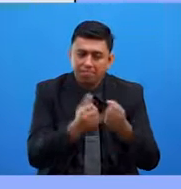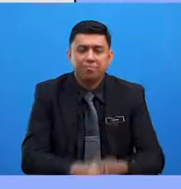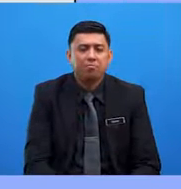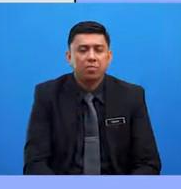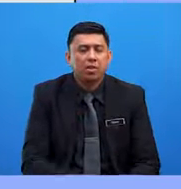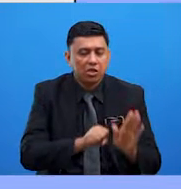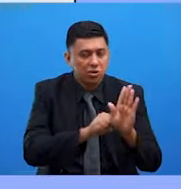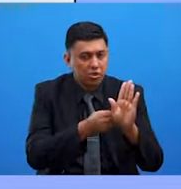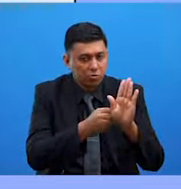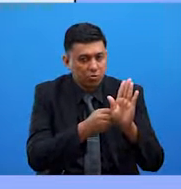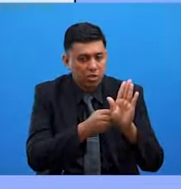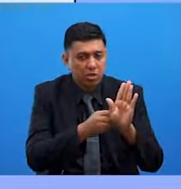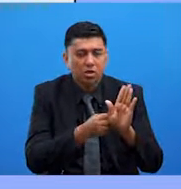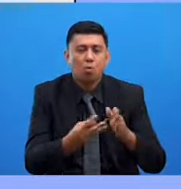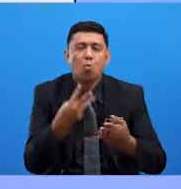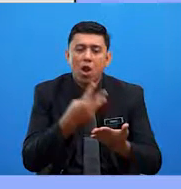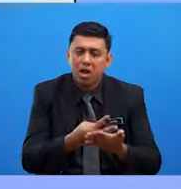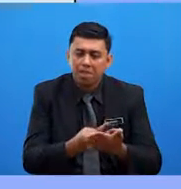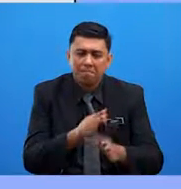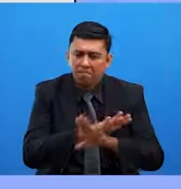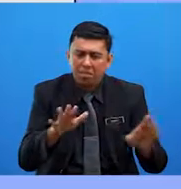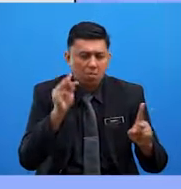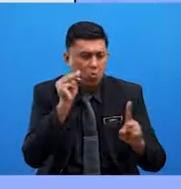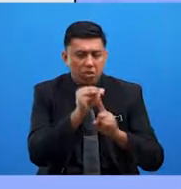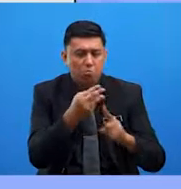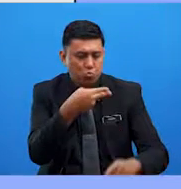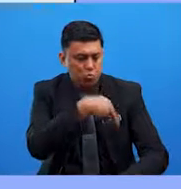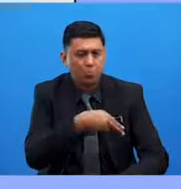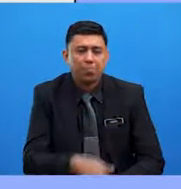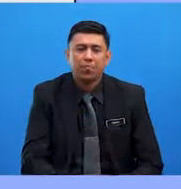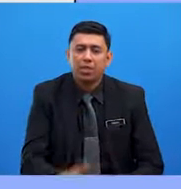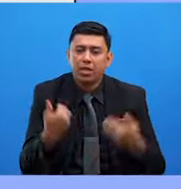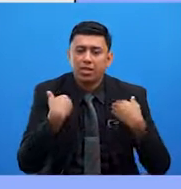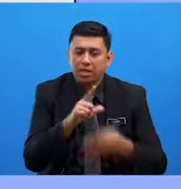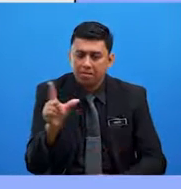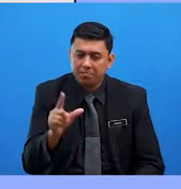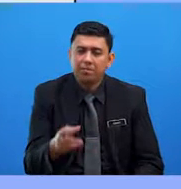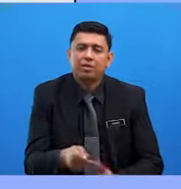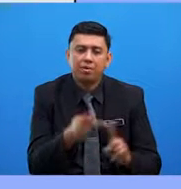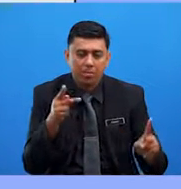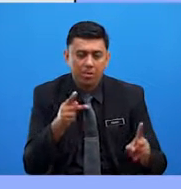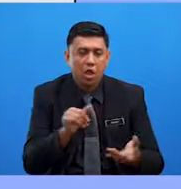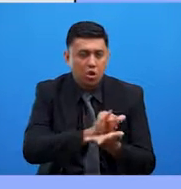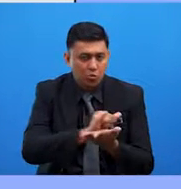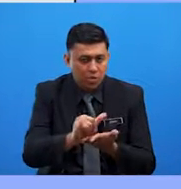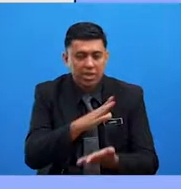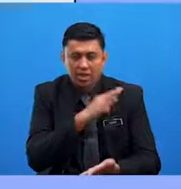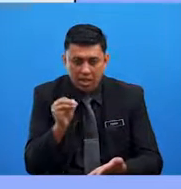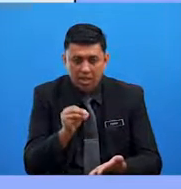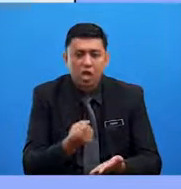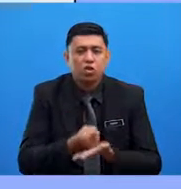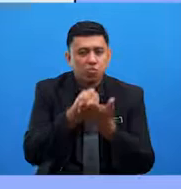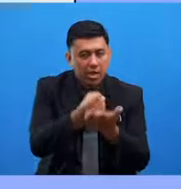sumber keuangan organisasi yang tidak bermotifkan untung adalah daripada yuran ahli dan